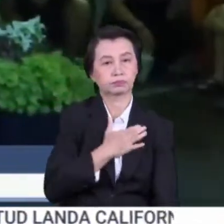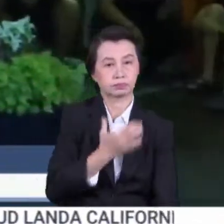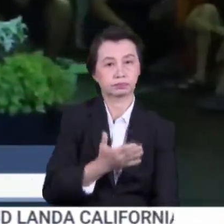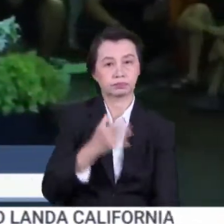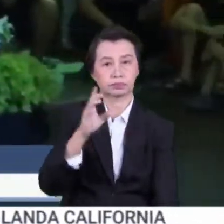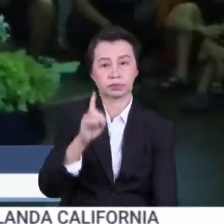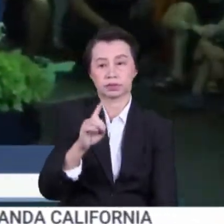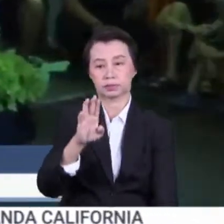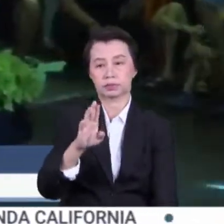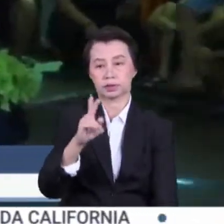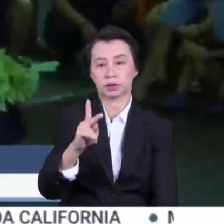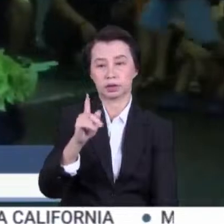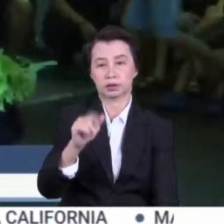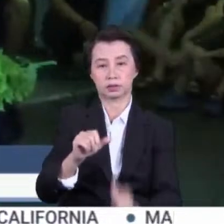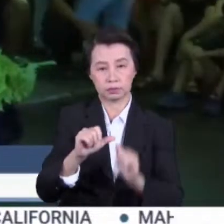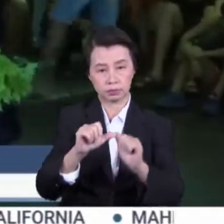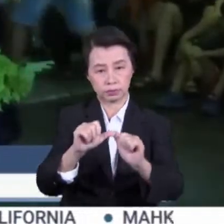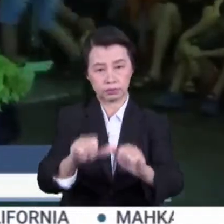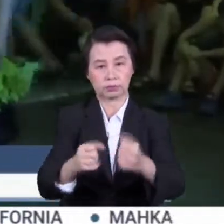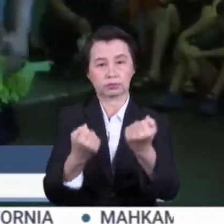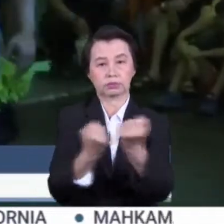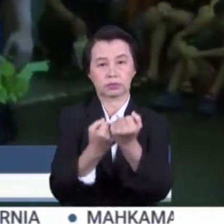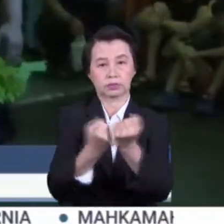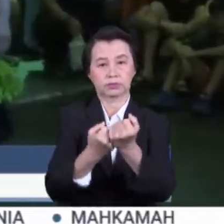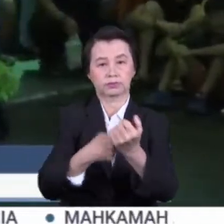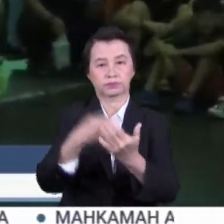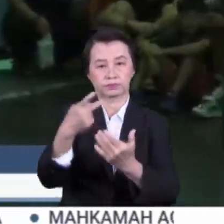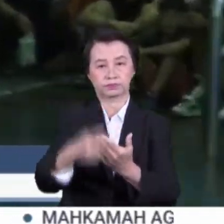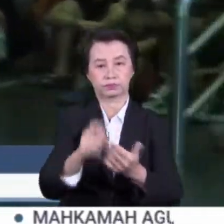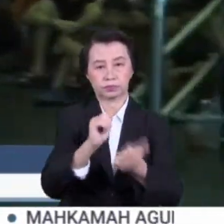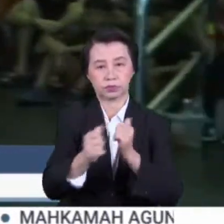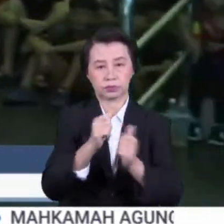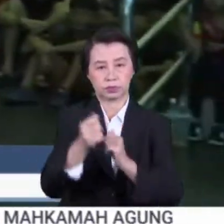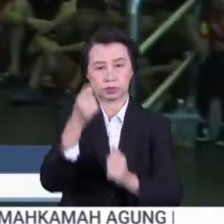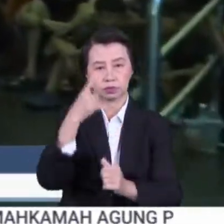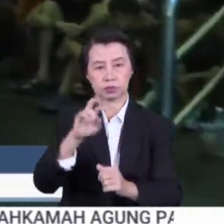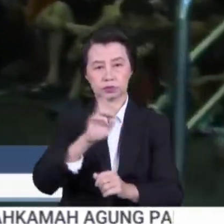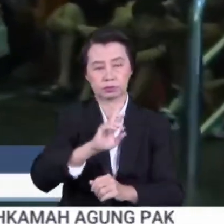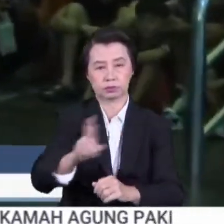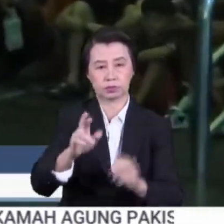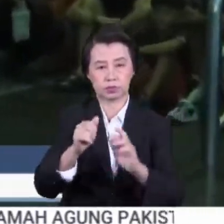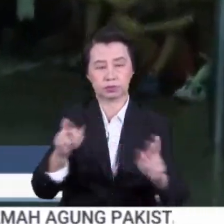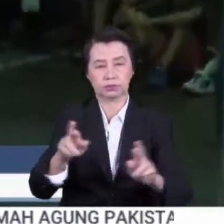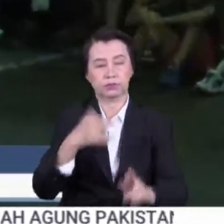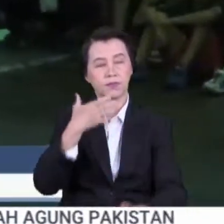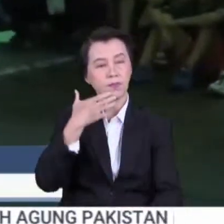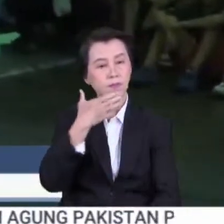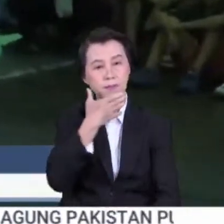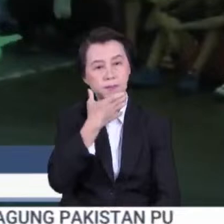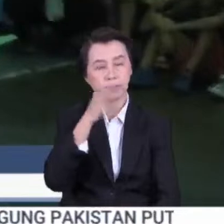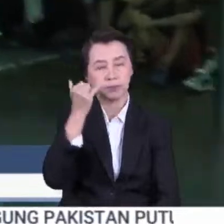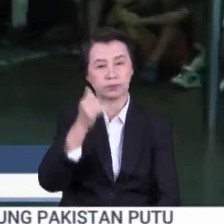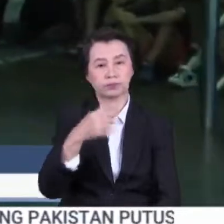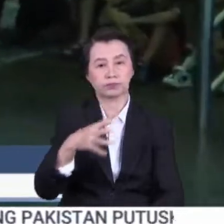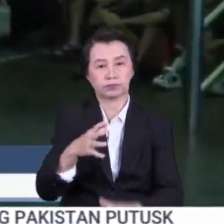DBKU akan terus menyokong penganjuran acara-acara sukan bagi menyediakan platform golongan belia agar melahirkan belia yang bergiat